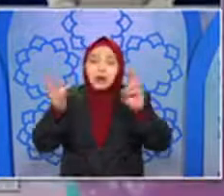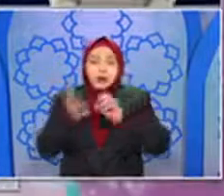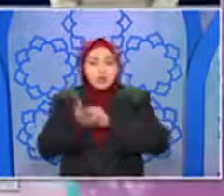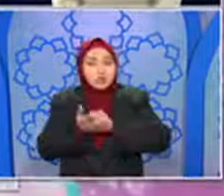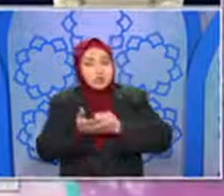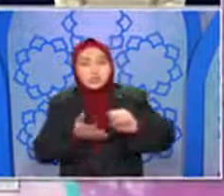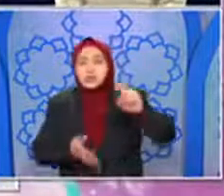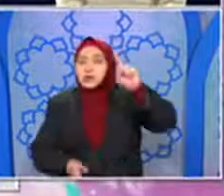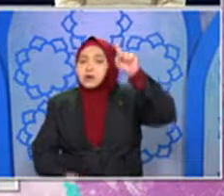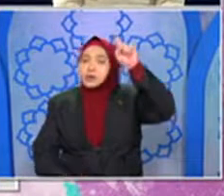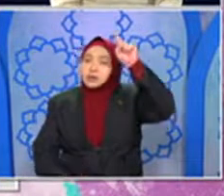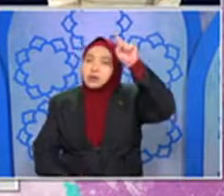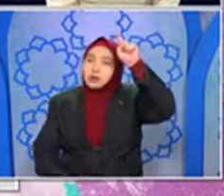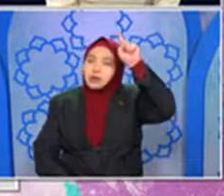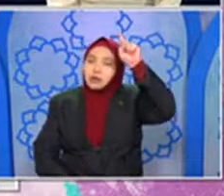Subhanalladzi